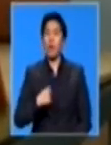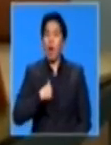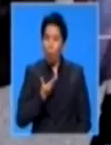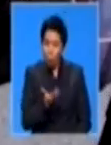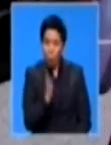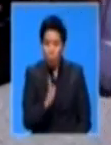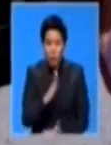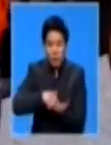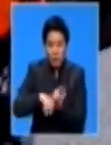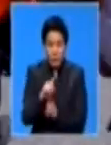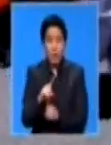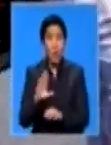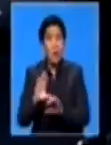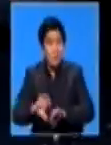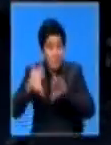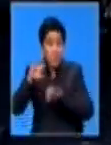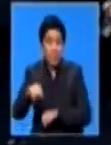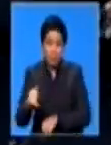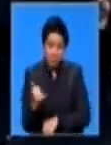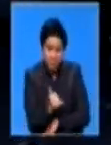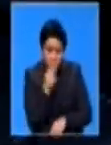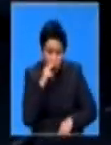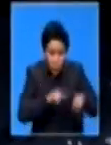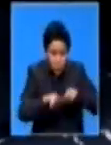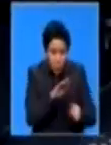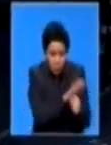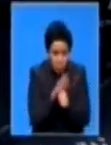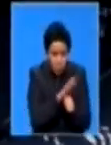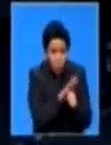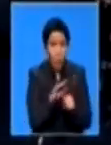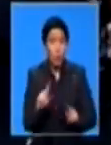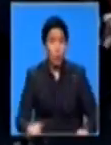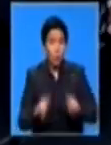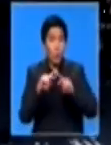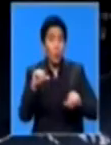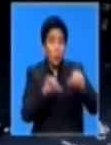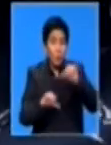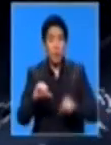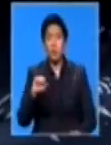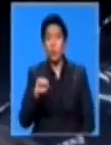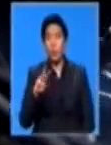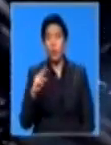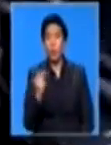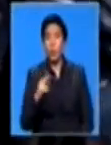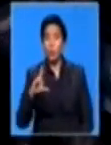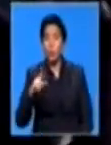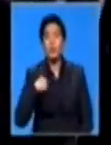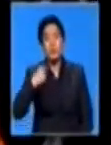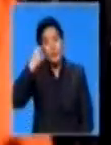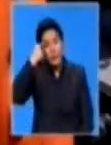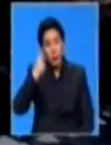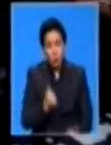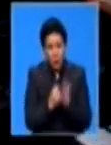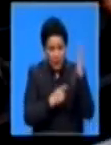เศรษฐกิจนะครับของรัฐบาลลงไปดูร่วมกับกระทรวงวิทยาศาสตร์สวทช.ว่าทำไงจะเร็วขึ้นนะครับในการที่จะใช้ย